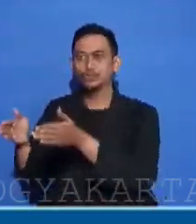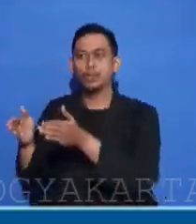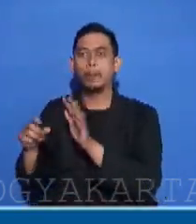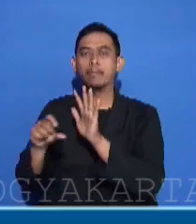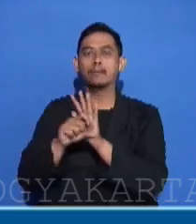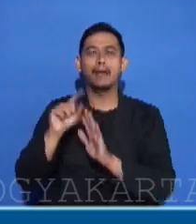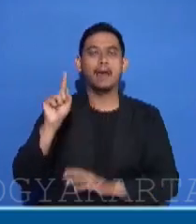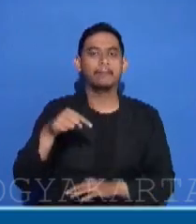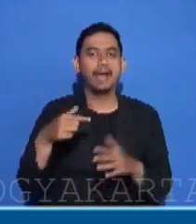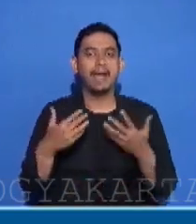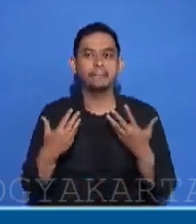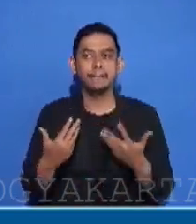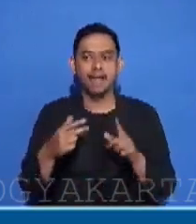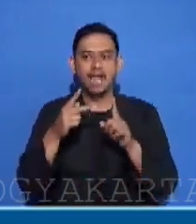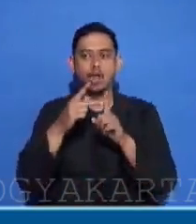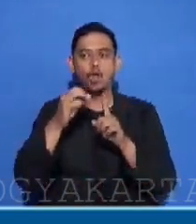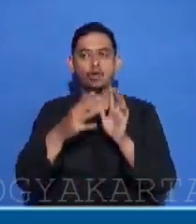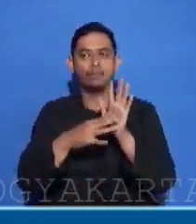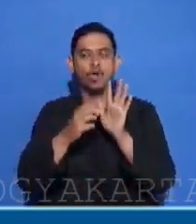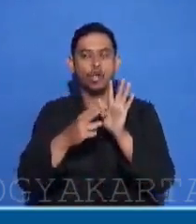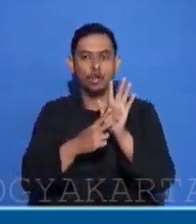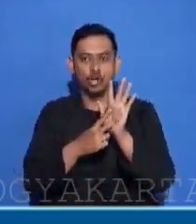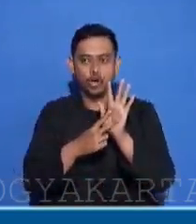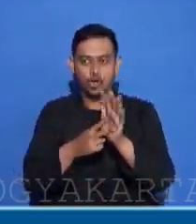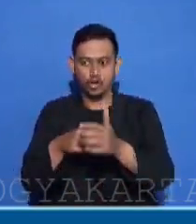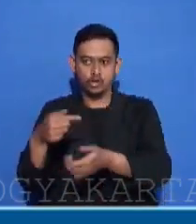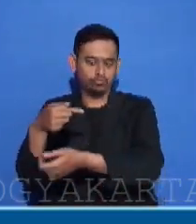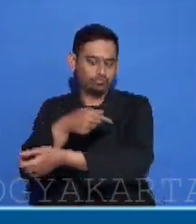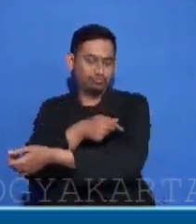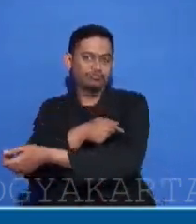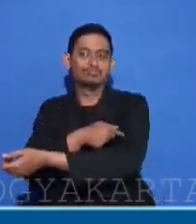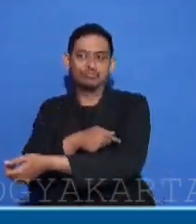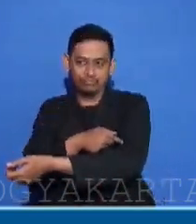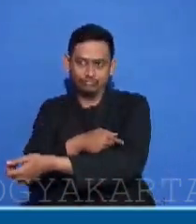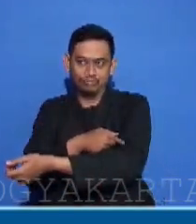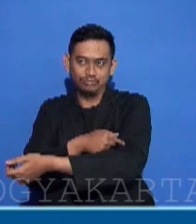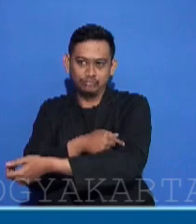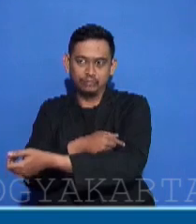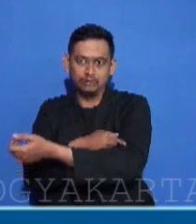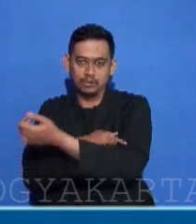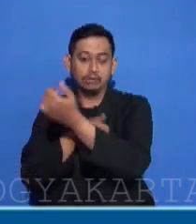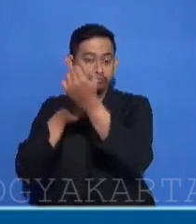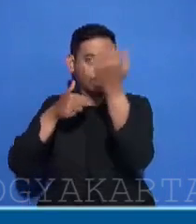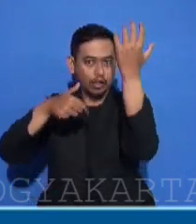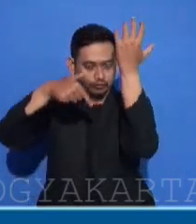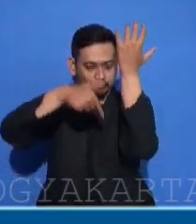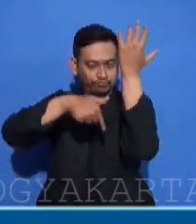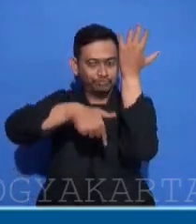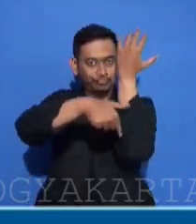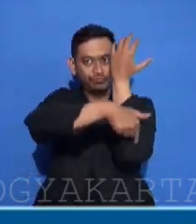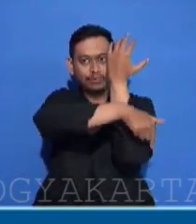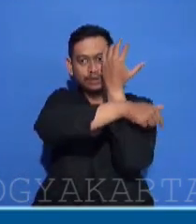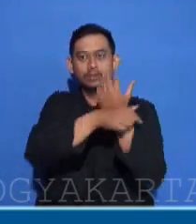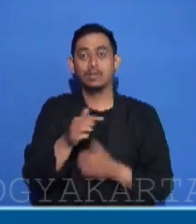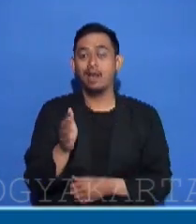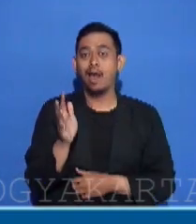ngginakaken satunggaling jenis hormon kelengkeng ingkang saged dipun kocoraken ing sakiwa tengening tanaman kelengkeng. Wekdal anggenipun ngocor